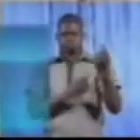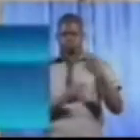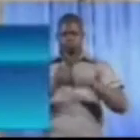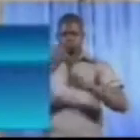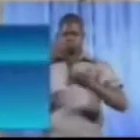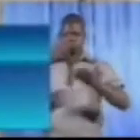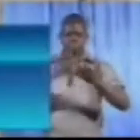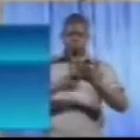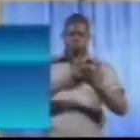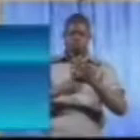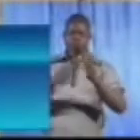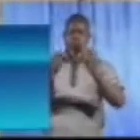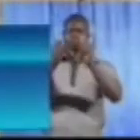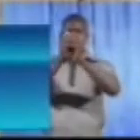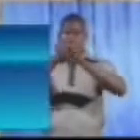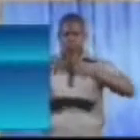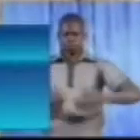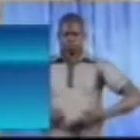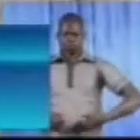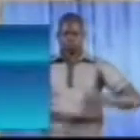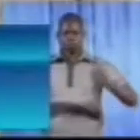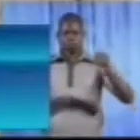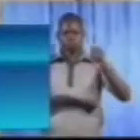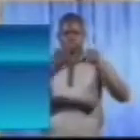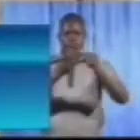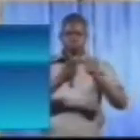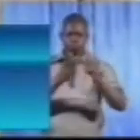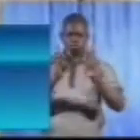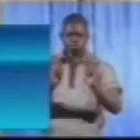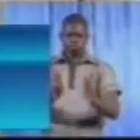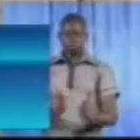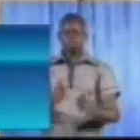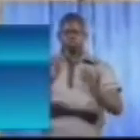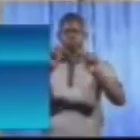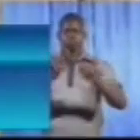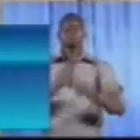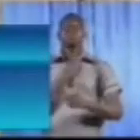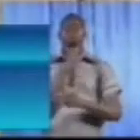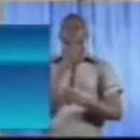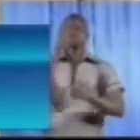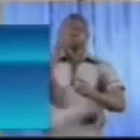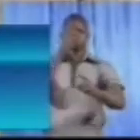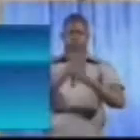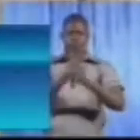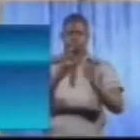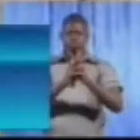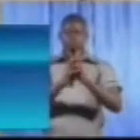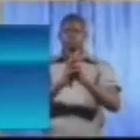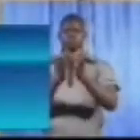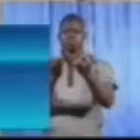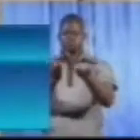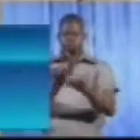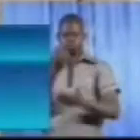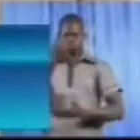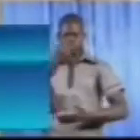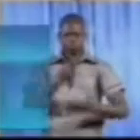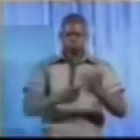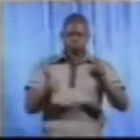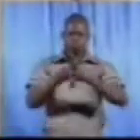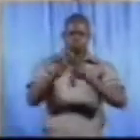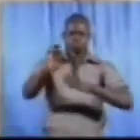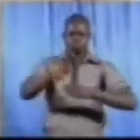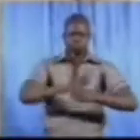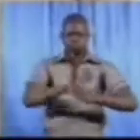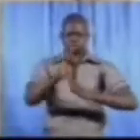discutons avec les jeunes même qui sont les principaux concernés, ils pourront nous dire exactement qu'est-ce qu'ils veulent comme formation